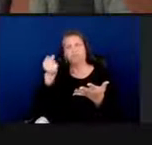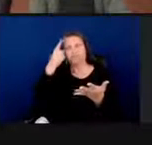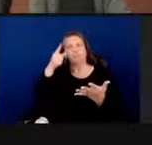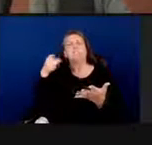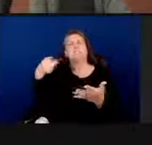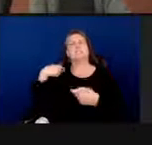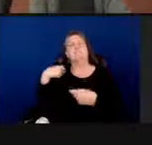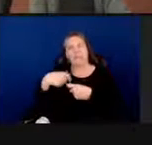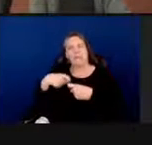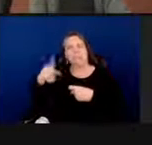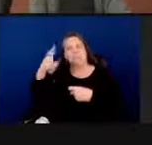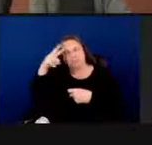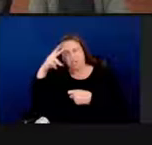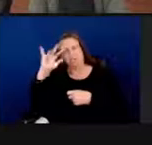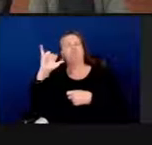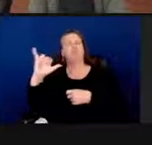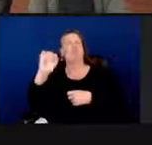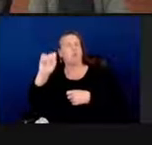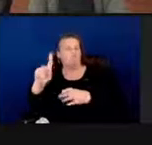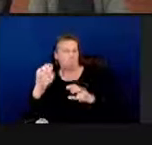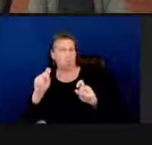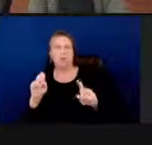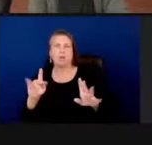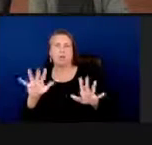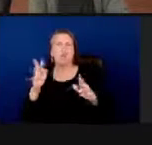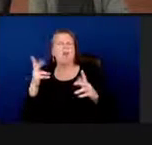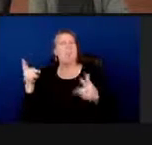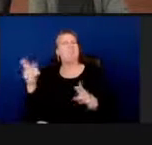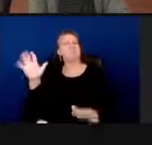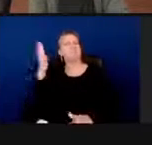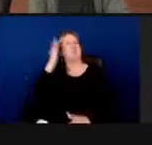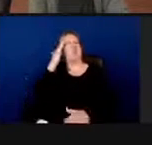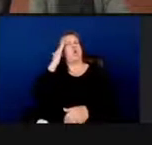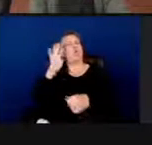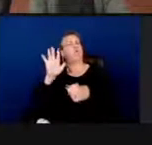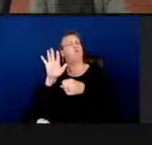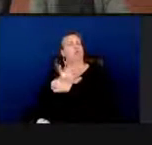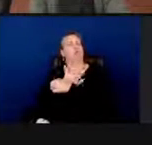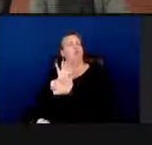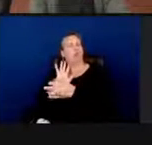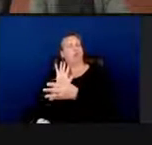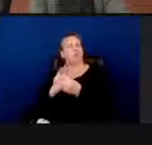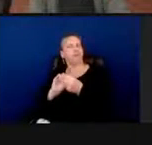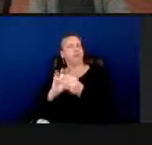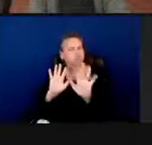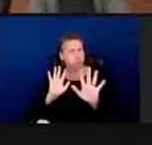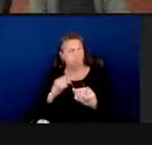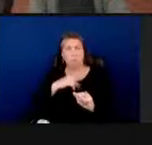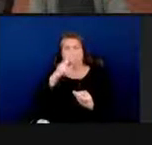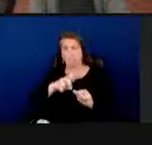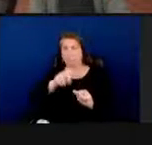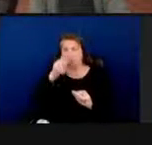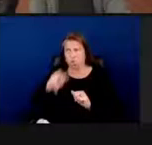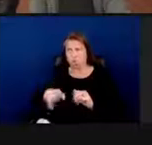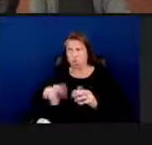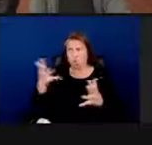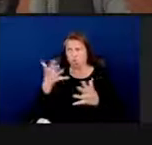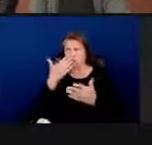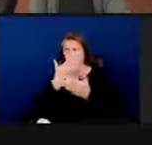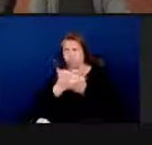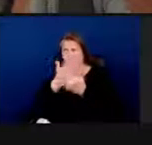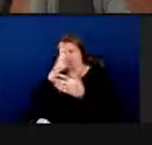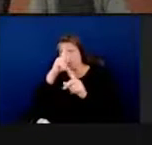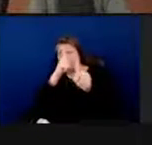التعليمات الإسبانية من قبل. إذن مجددا إن يجب علينا أن نحافظ على خطة استراتيجية